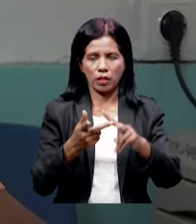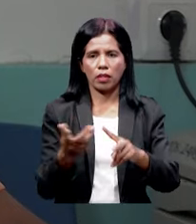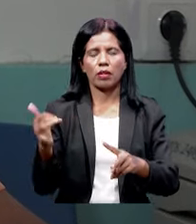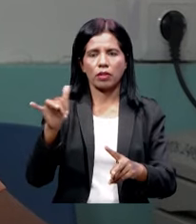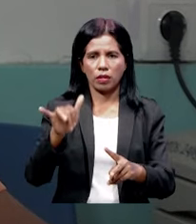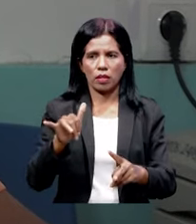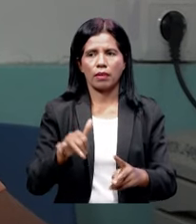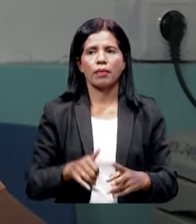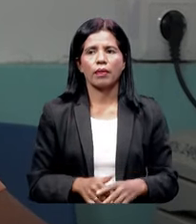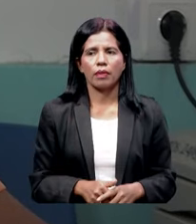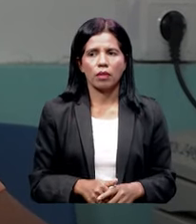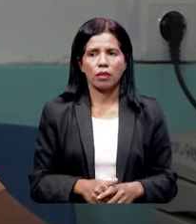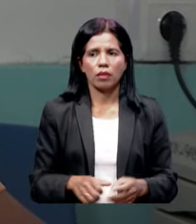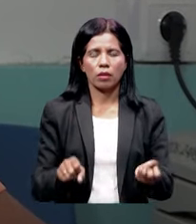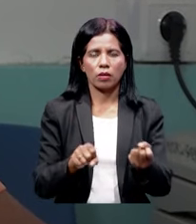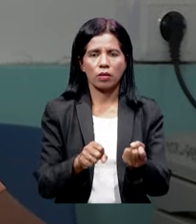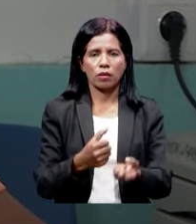maka kontribu